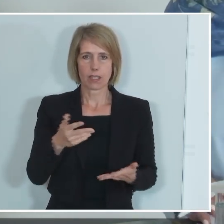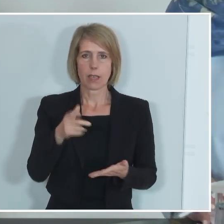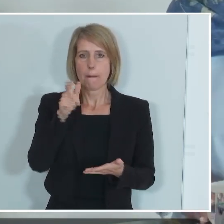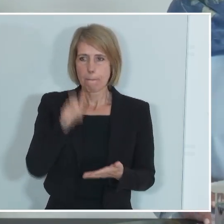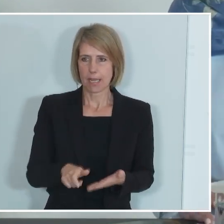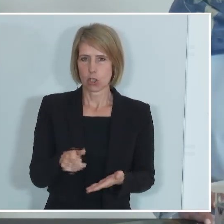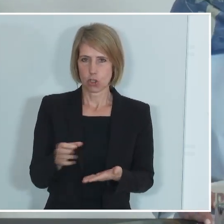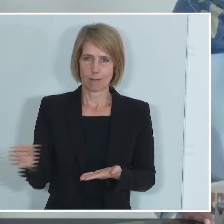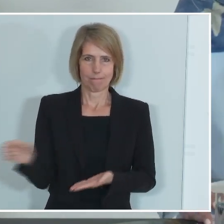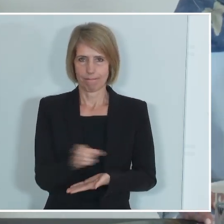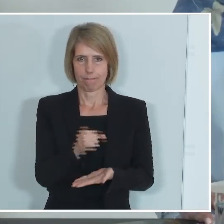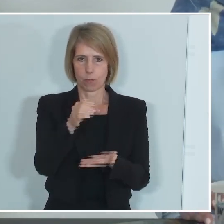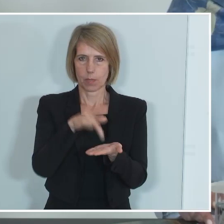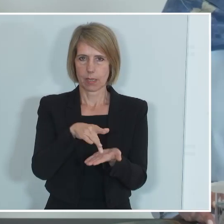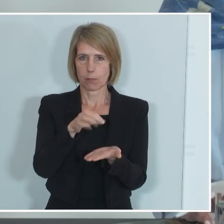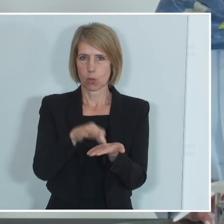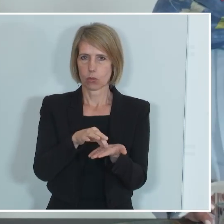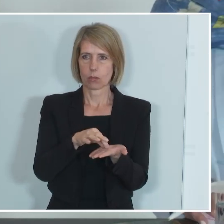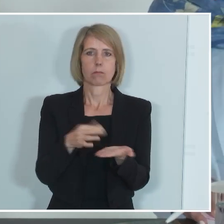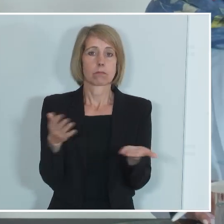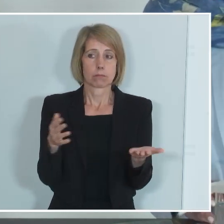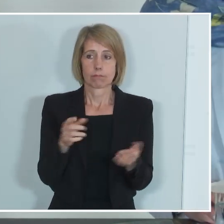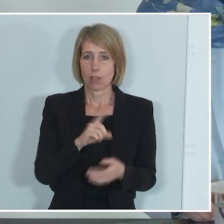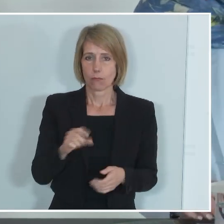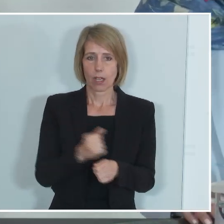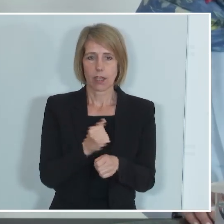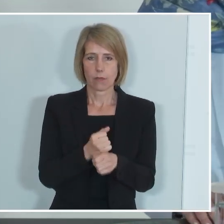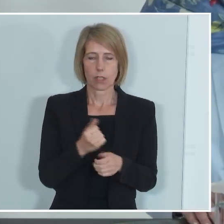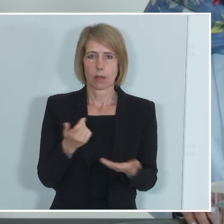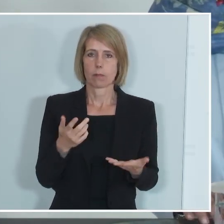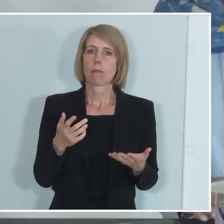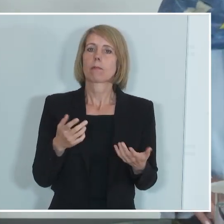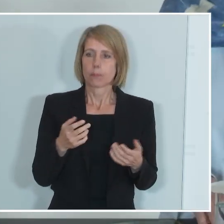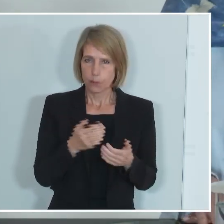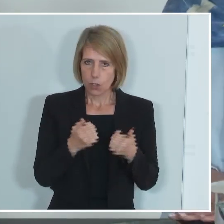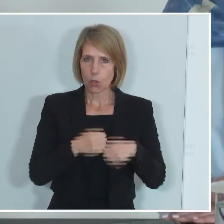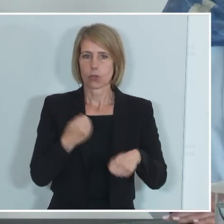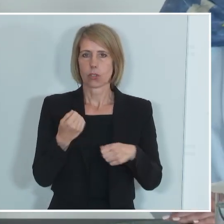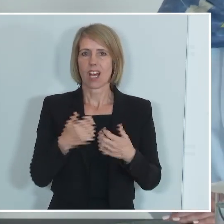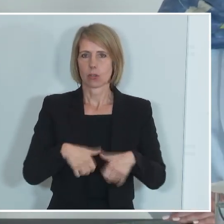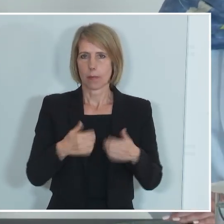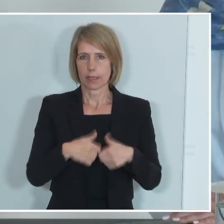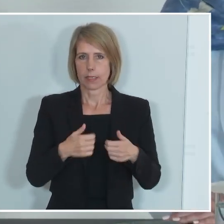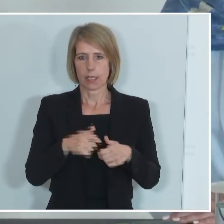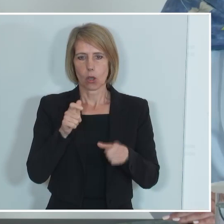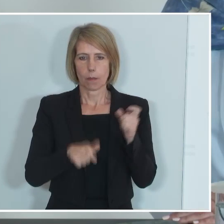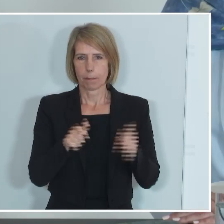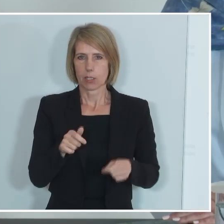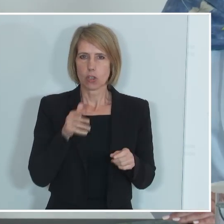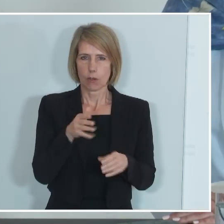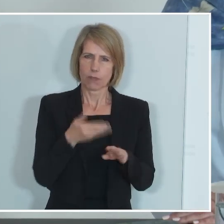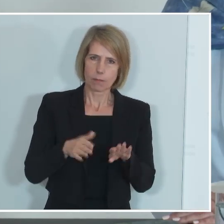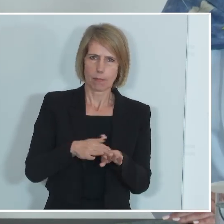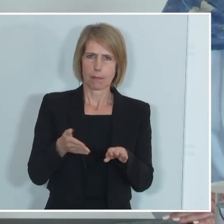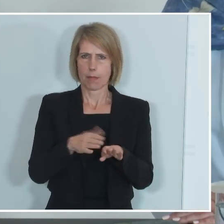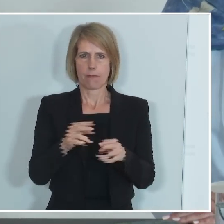weil Arbeitskräfte, Fachkräfte, der Mensch in der Produktion trotz der Automatisierung immer wichtiger wird. Und